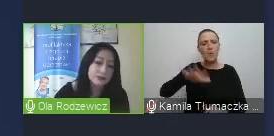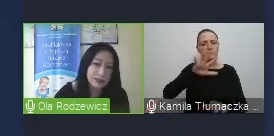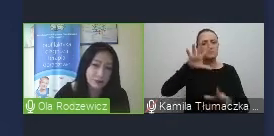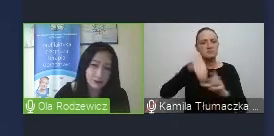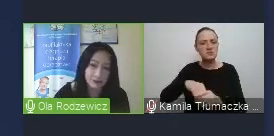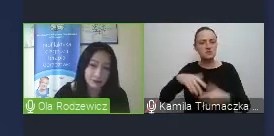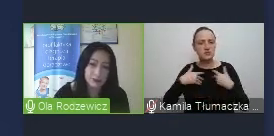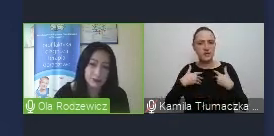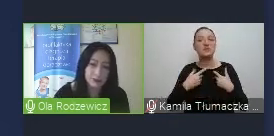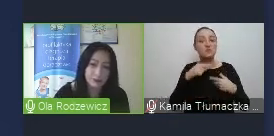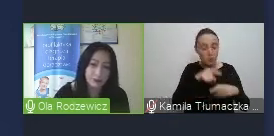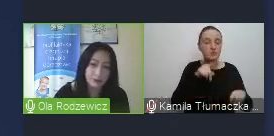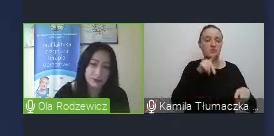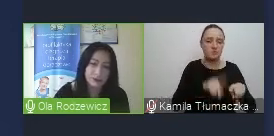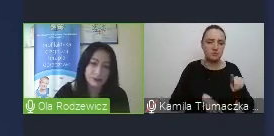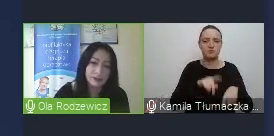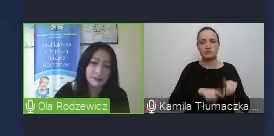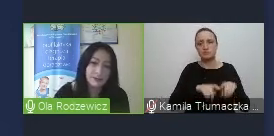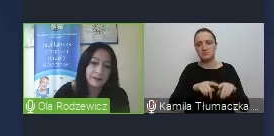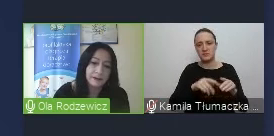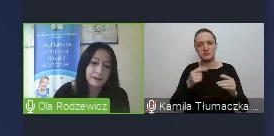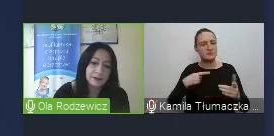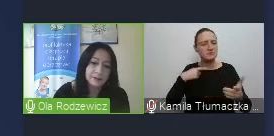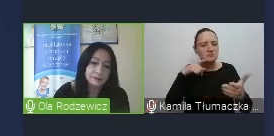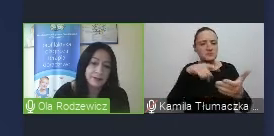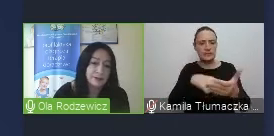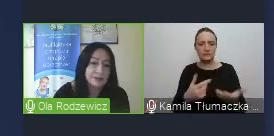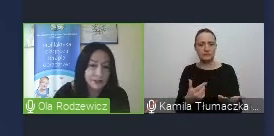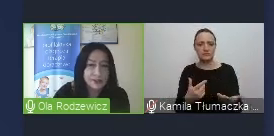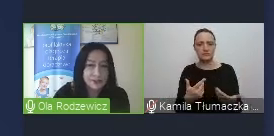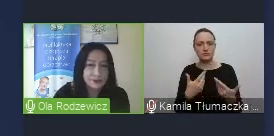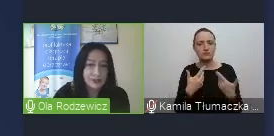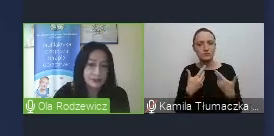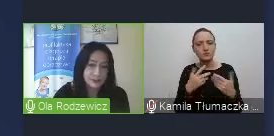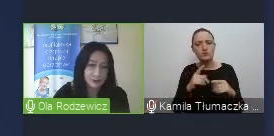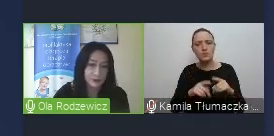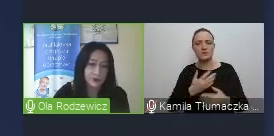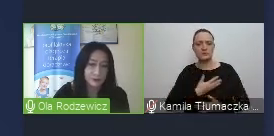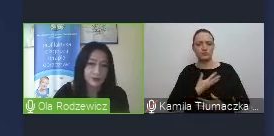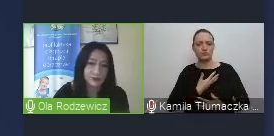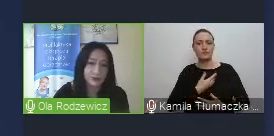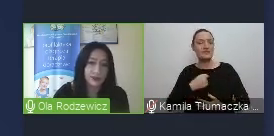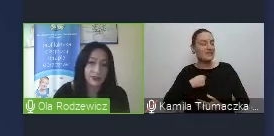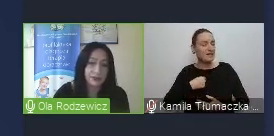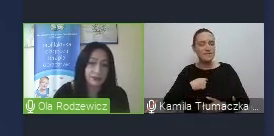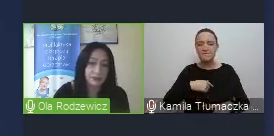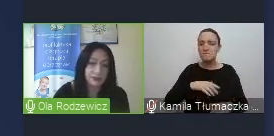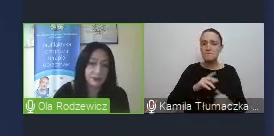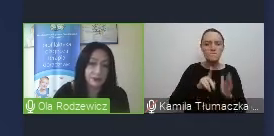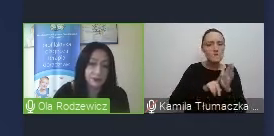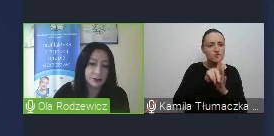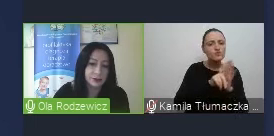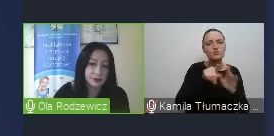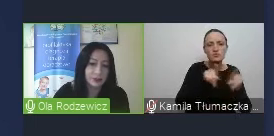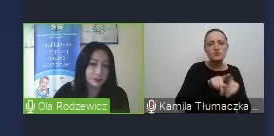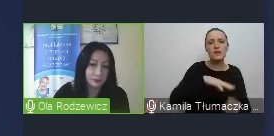to niech to jest ta norma, do której będziemy dążyć. I ja też z wykształcenia jestem logopedą i